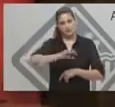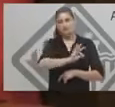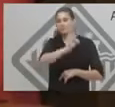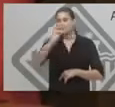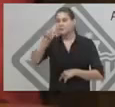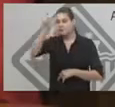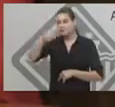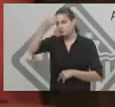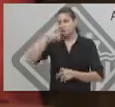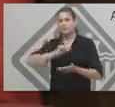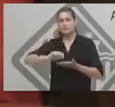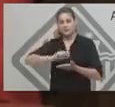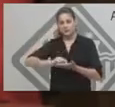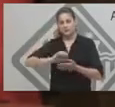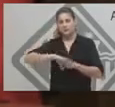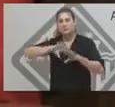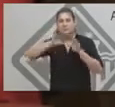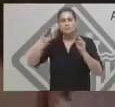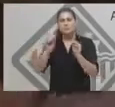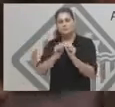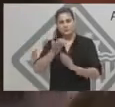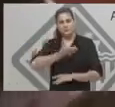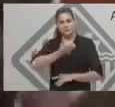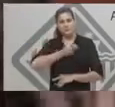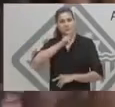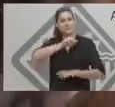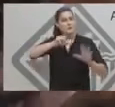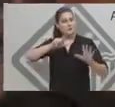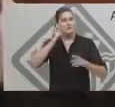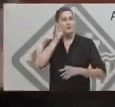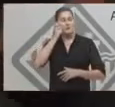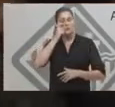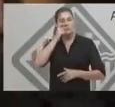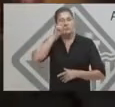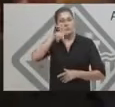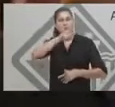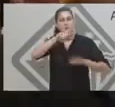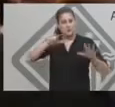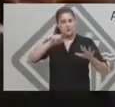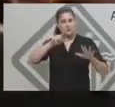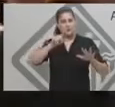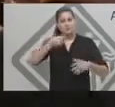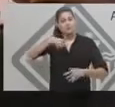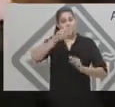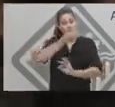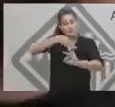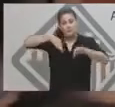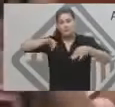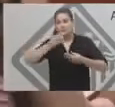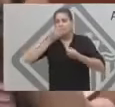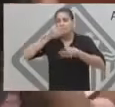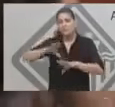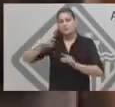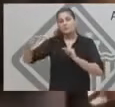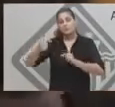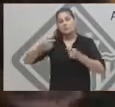secretari. Per resolució del batlle de 27 de juny de 2017, es delega la presidència de la sessió plenària